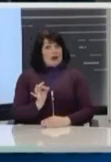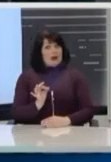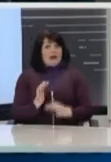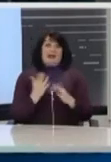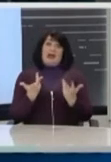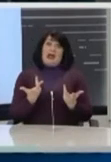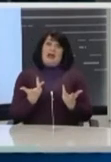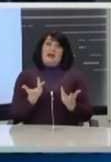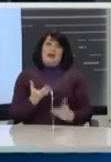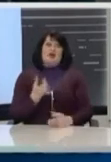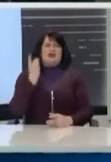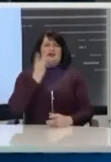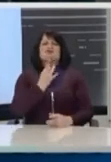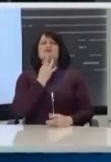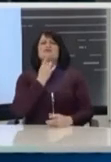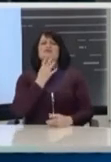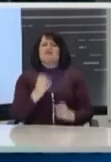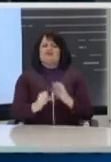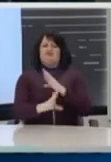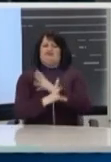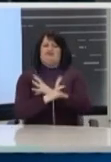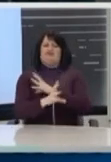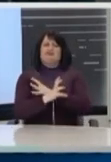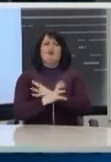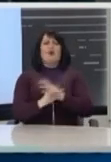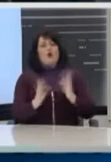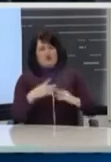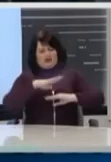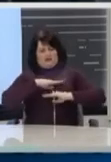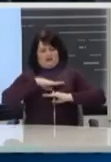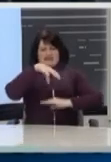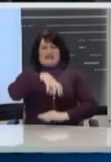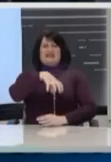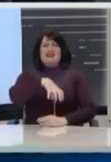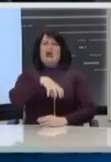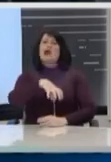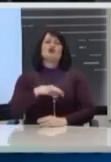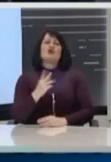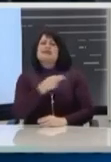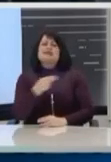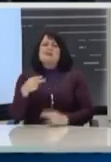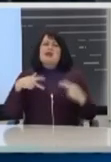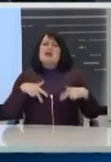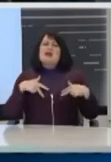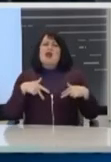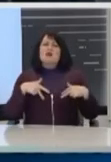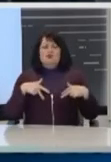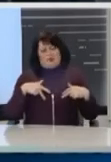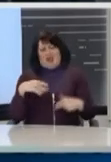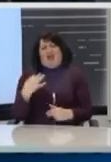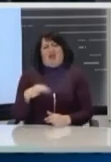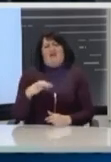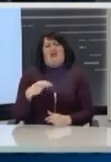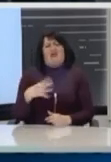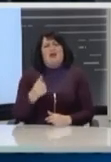ο σκληρός πυρήνας του εθνικού κράτους, οι ένοπλες δυνάμεις, είναι πλέον ευάλωτες και